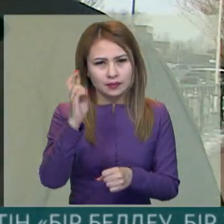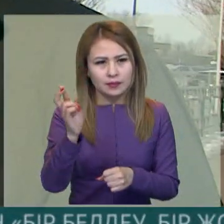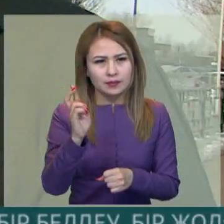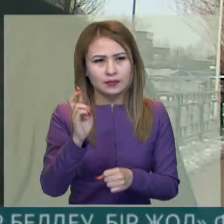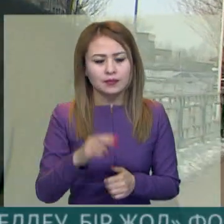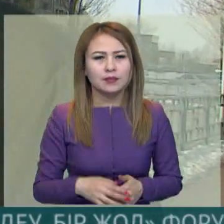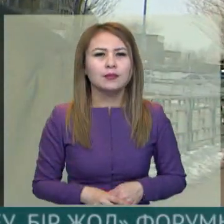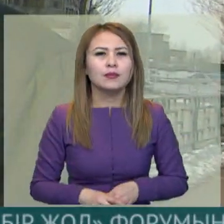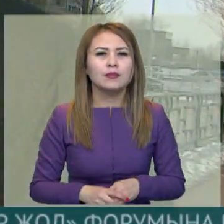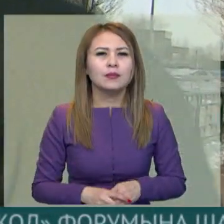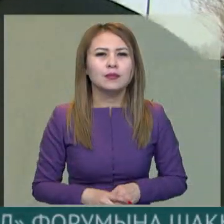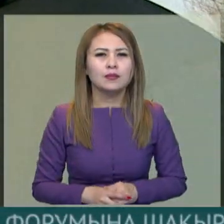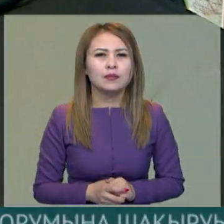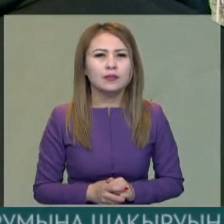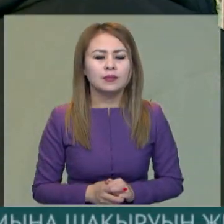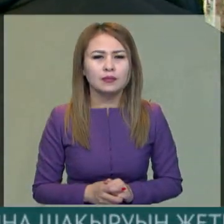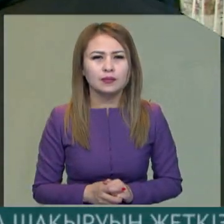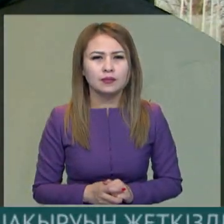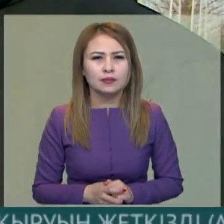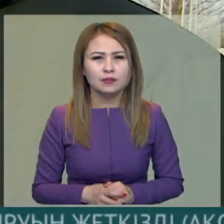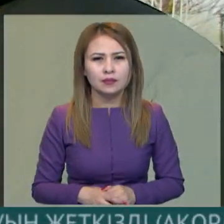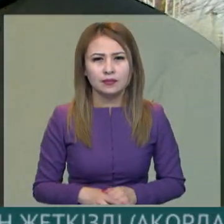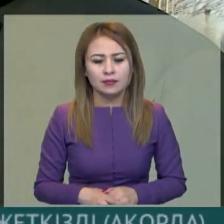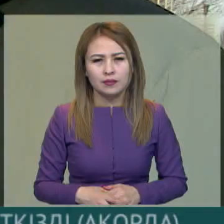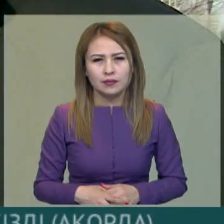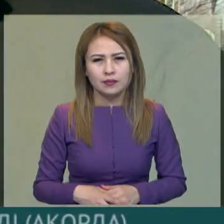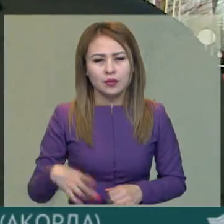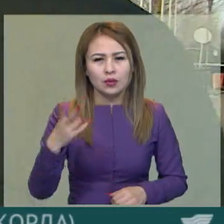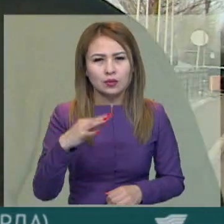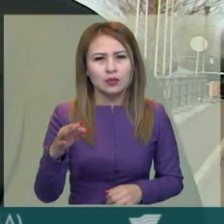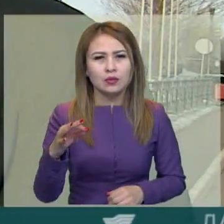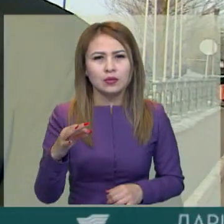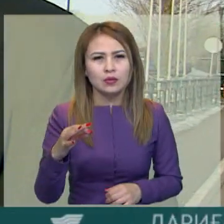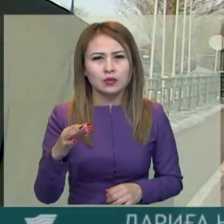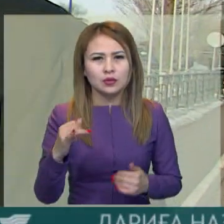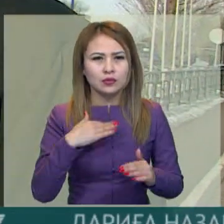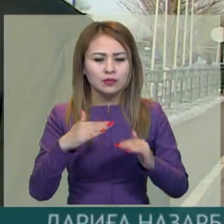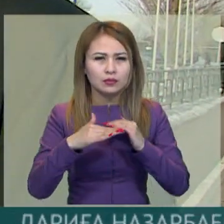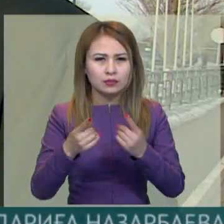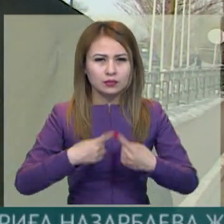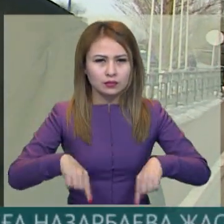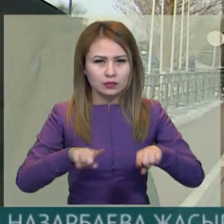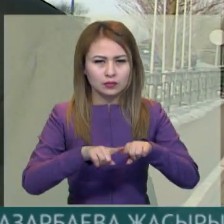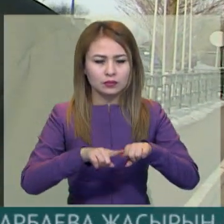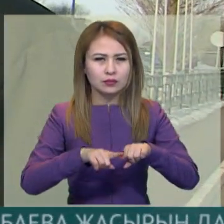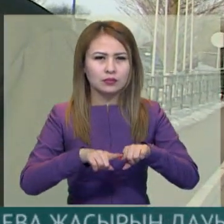Енді адырап қалған сияқты. Бірақ енді бәрімізге үйімшілдірікпен